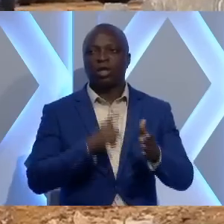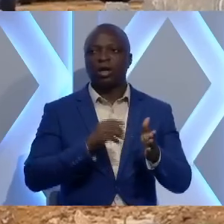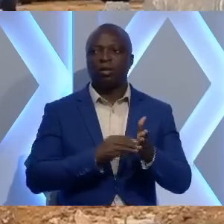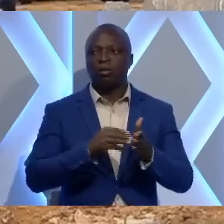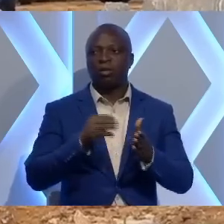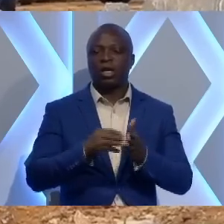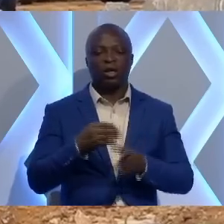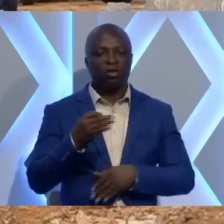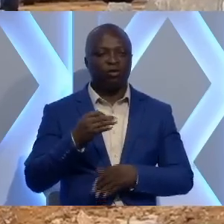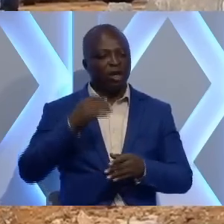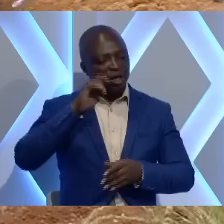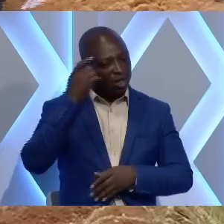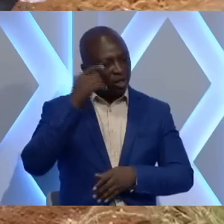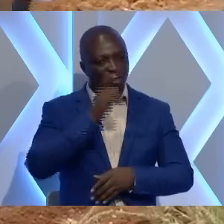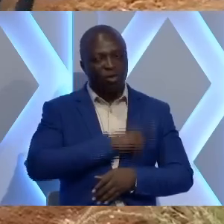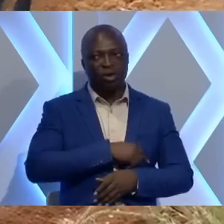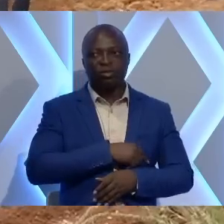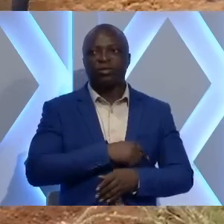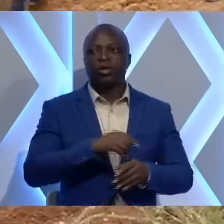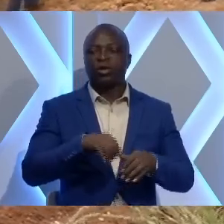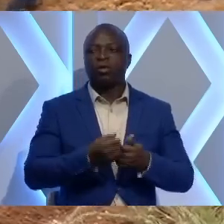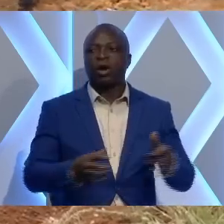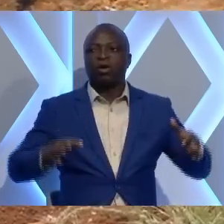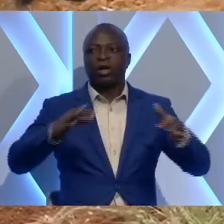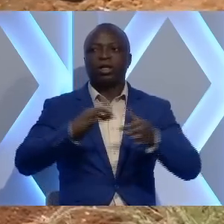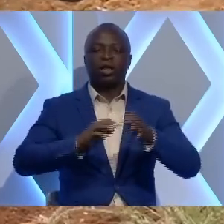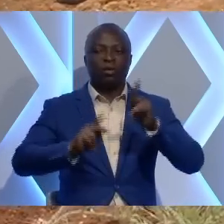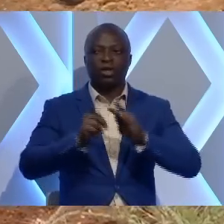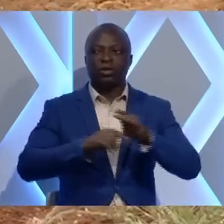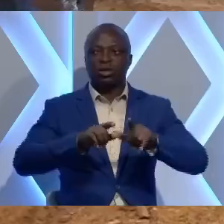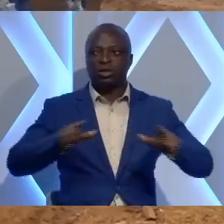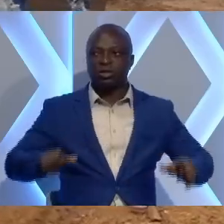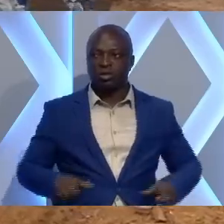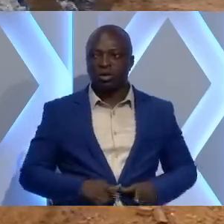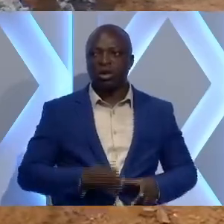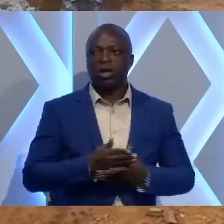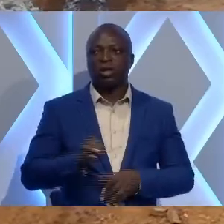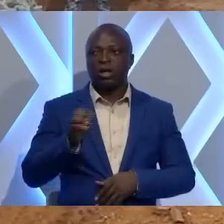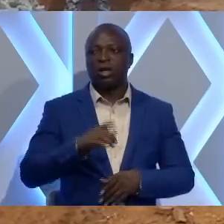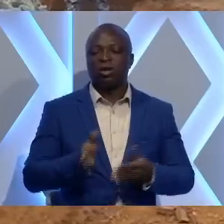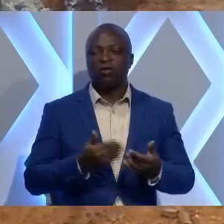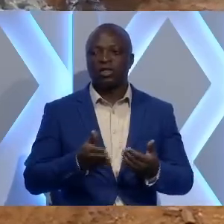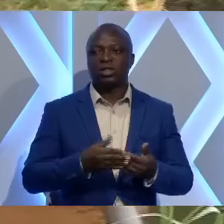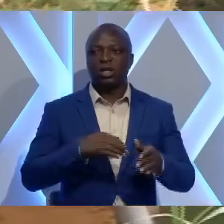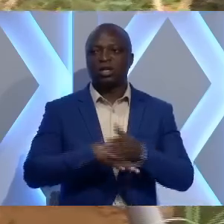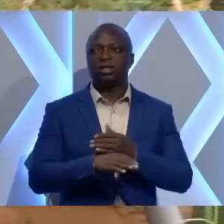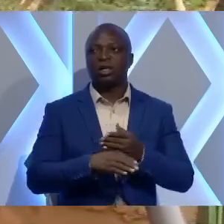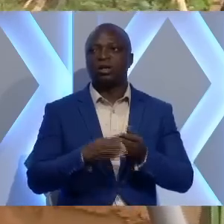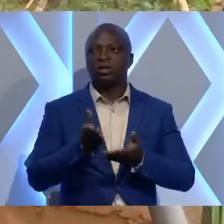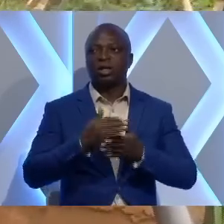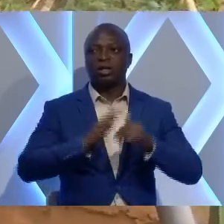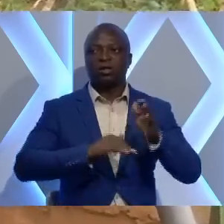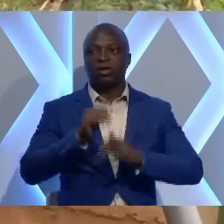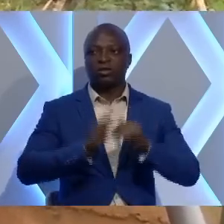francs CFA à l'État togolais. De quoi connecter les populations des zones rurales entre elles et leur faciliter l'accès aux